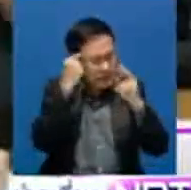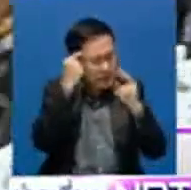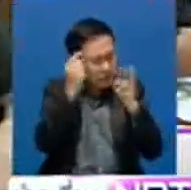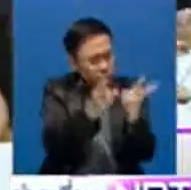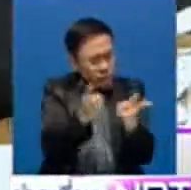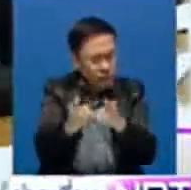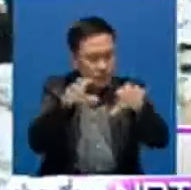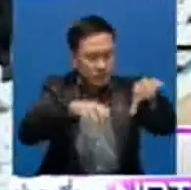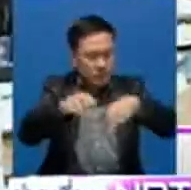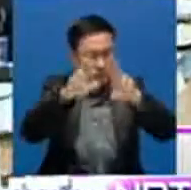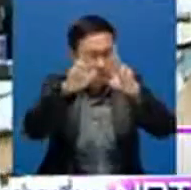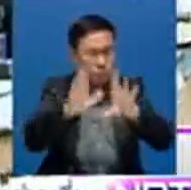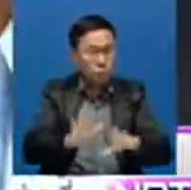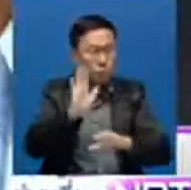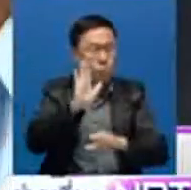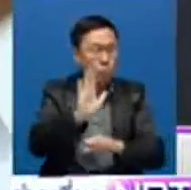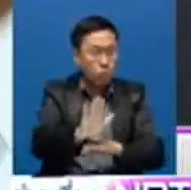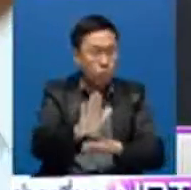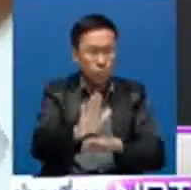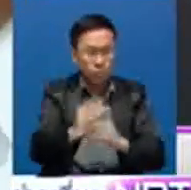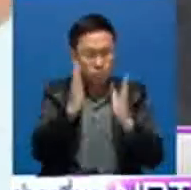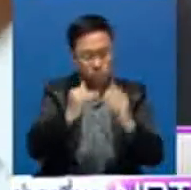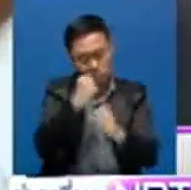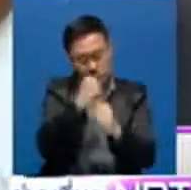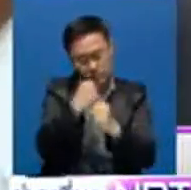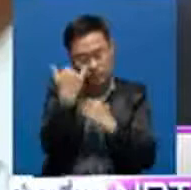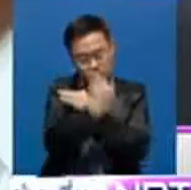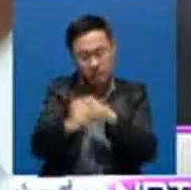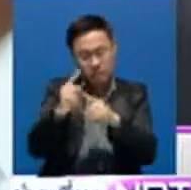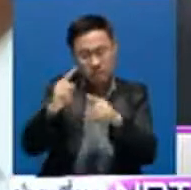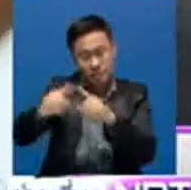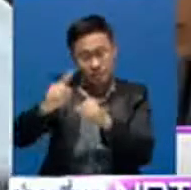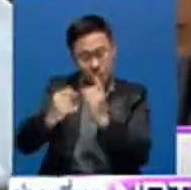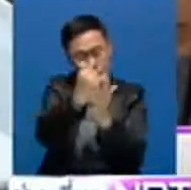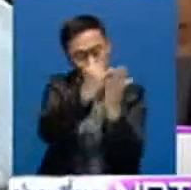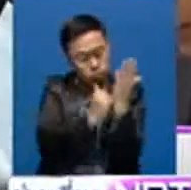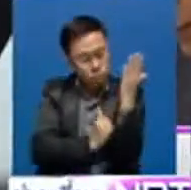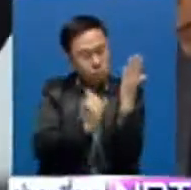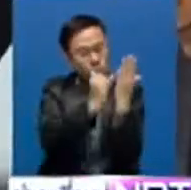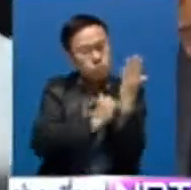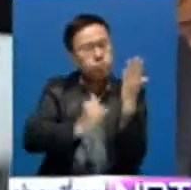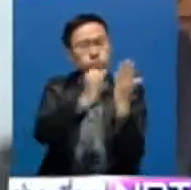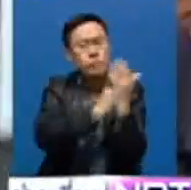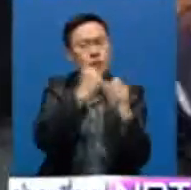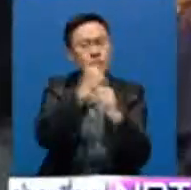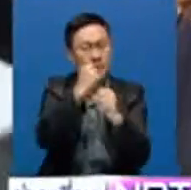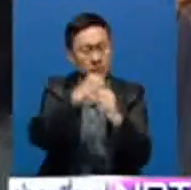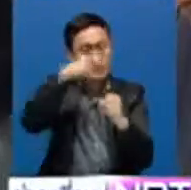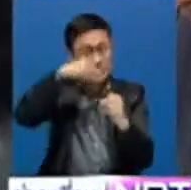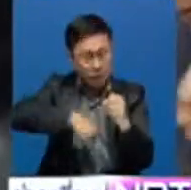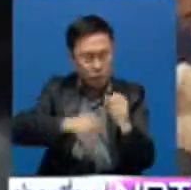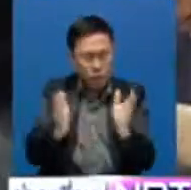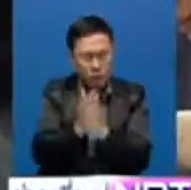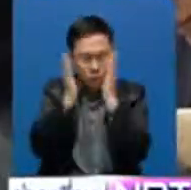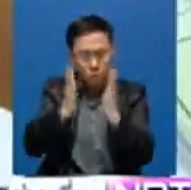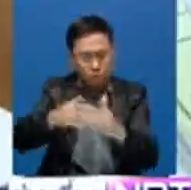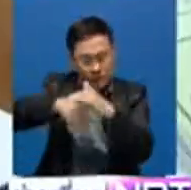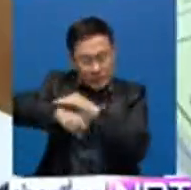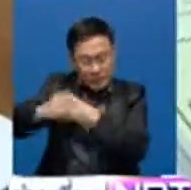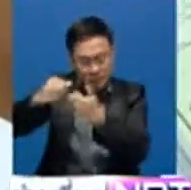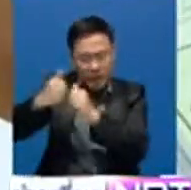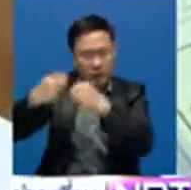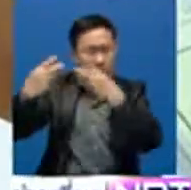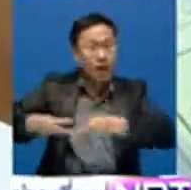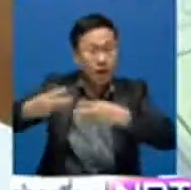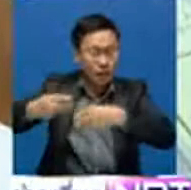ไทยตามนโยบายคอช-ชและมาตรการดำเนินการเกี่ยวกับผู้ที่หนีภัยการสู้รบเข้ามาในประเทศไทยนอกจากนี้